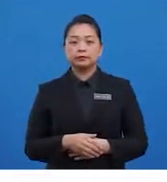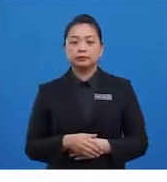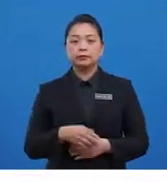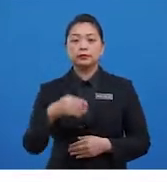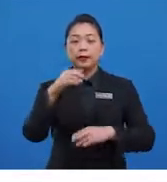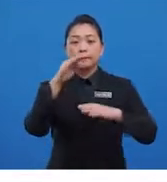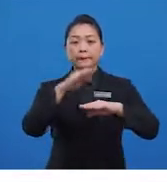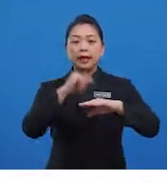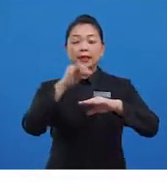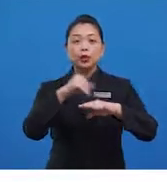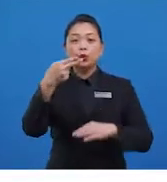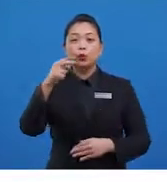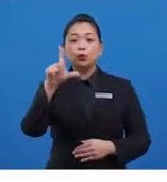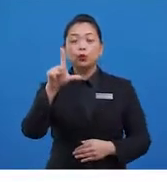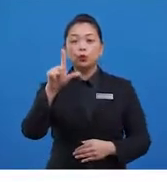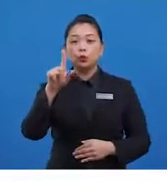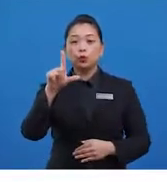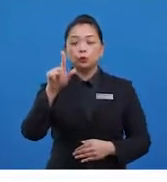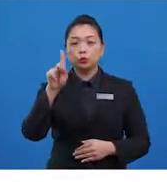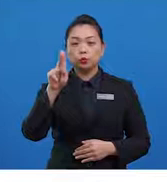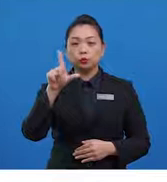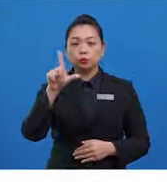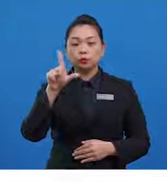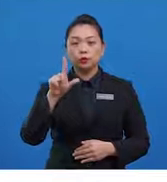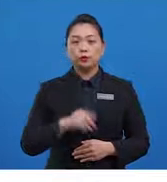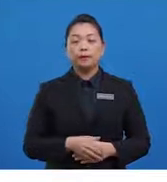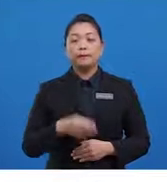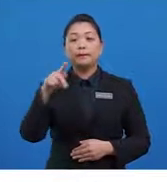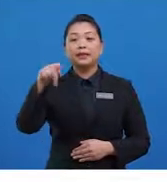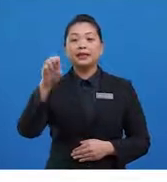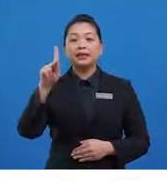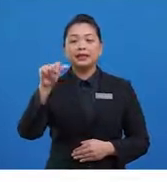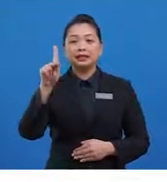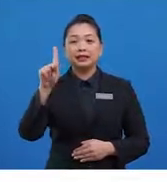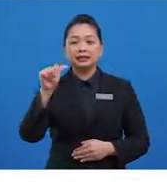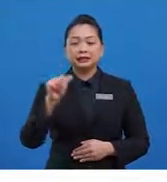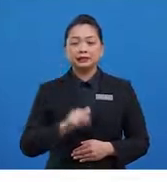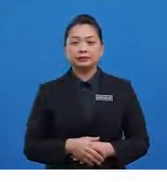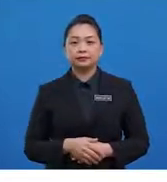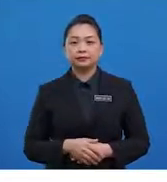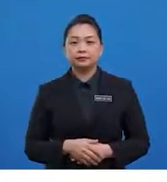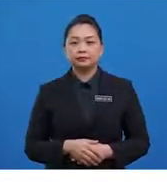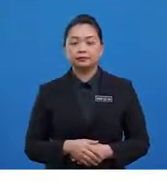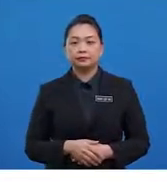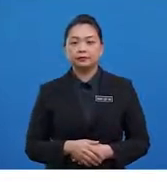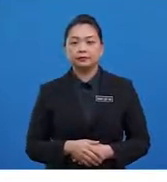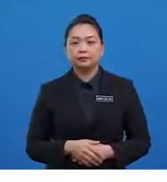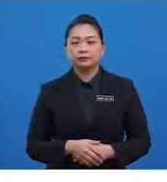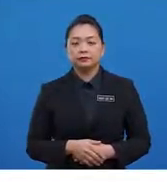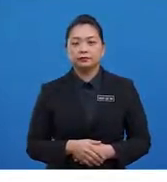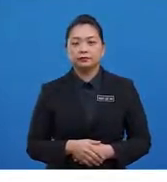hulu pekaka dan berbentuk kepala geroda. Pada bahagian sampir keris